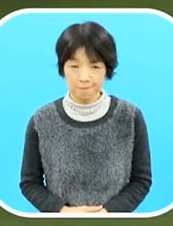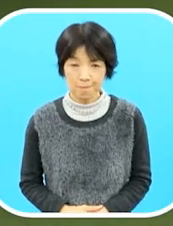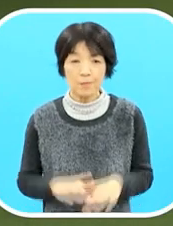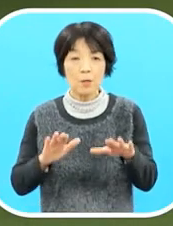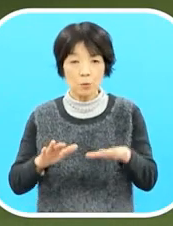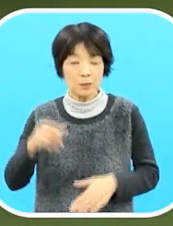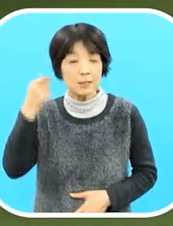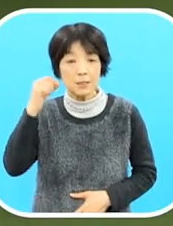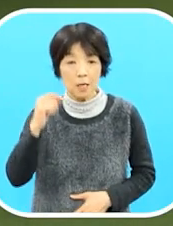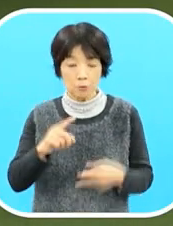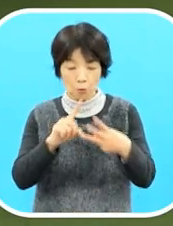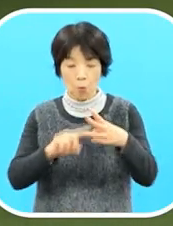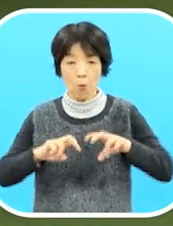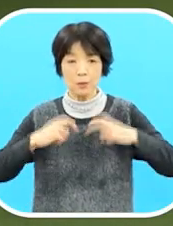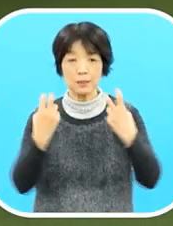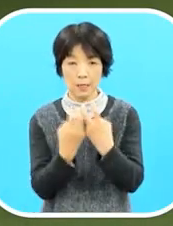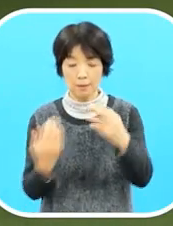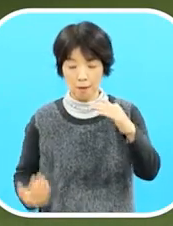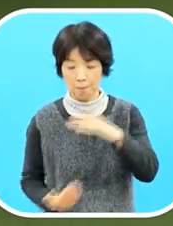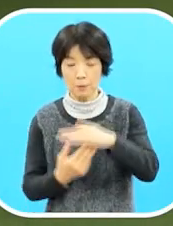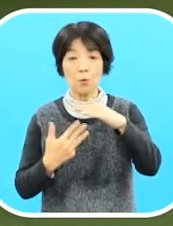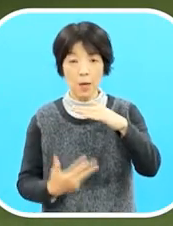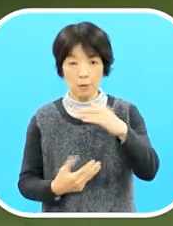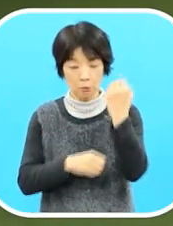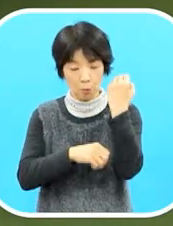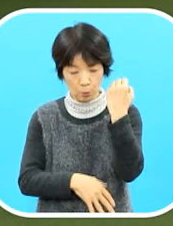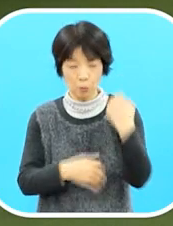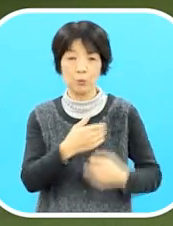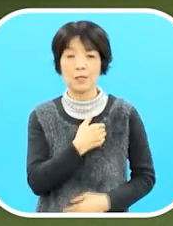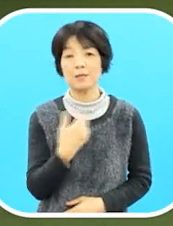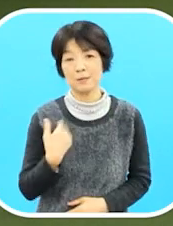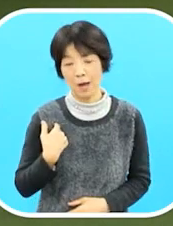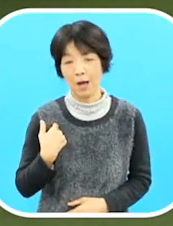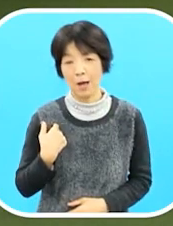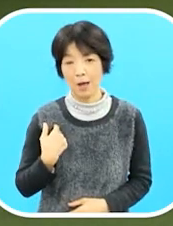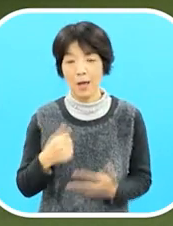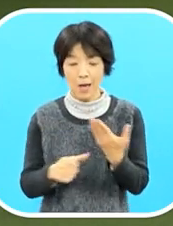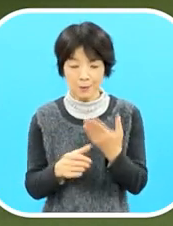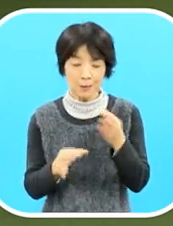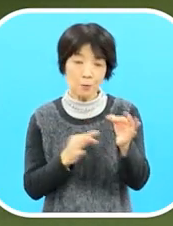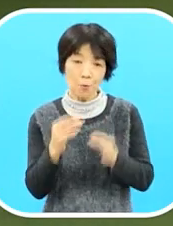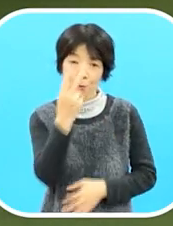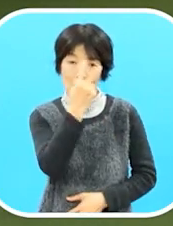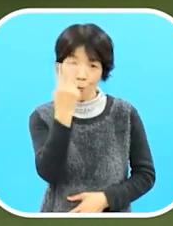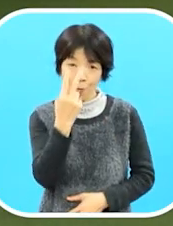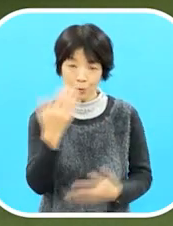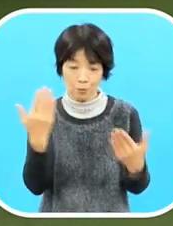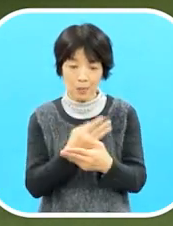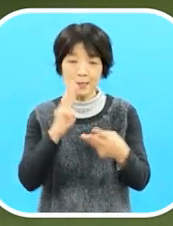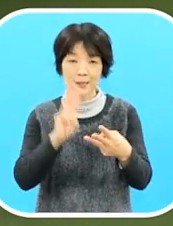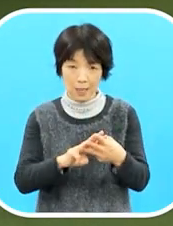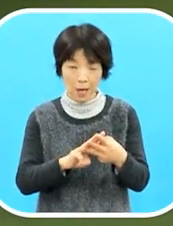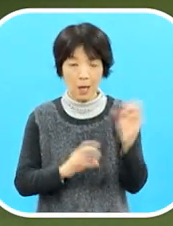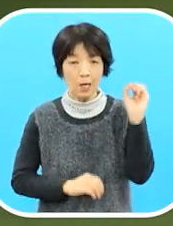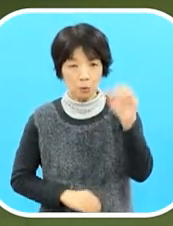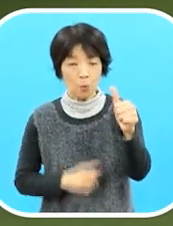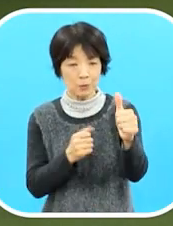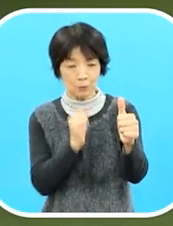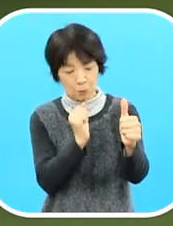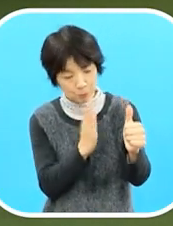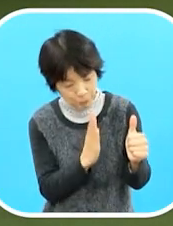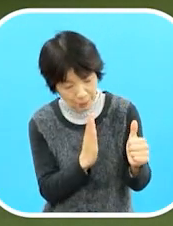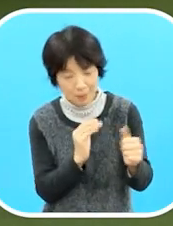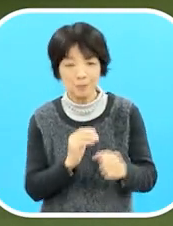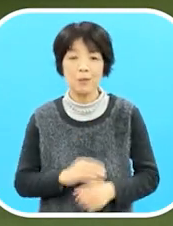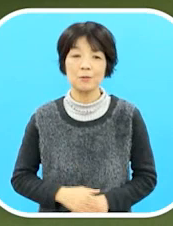今年夏の甲子園大会でベスト8進出の原動力となった秋田商業高校の成田翔投手です。よろしくお願いします。 よろしくお